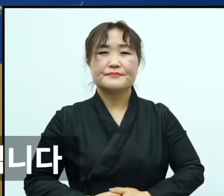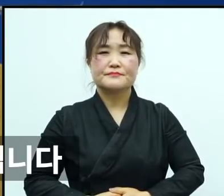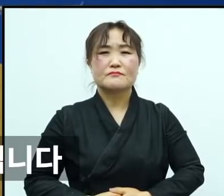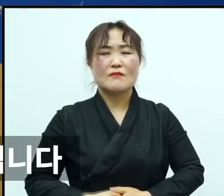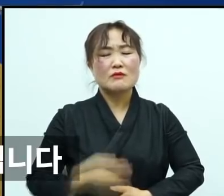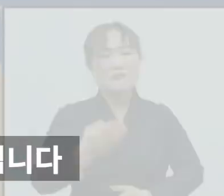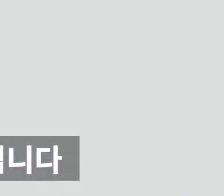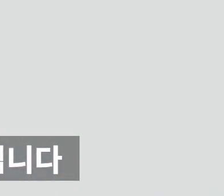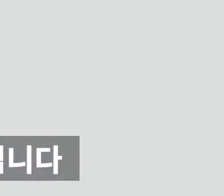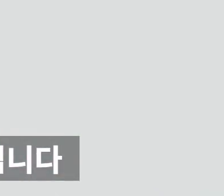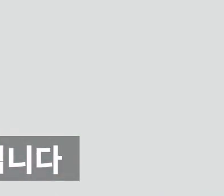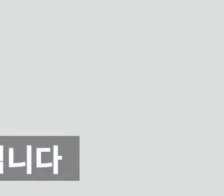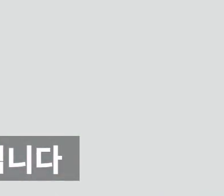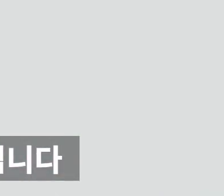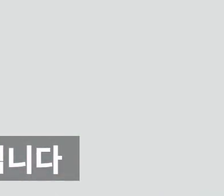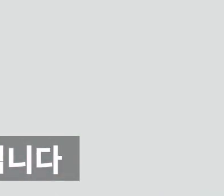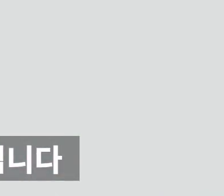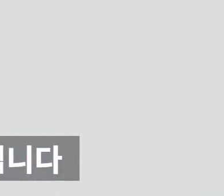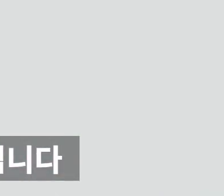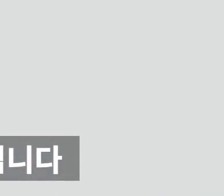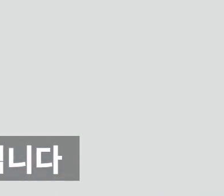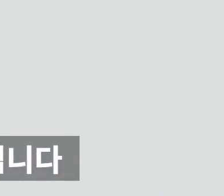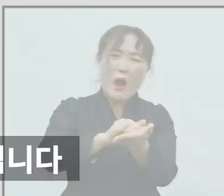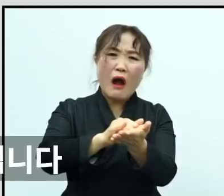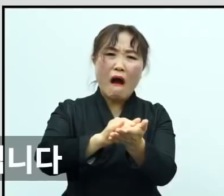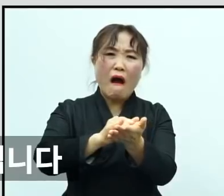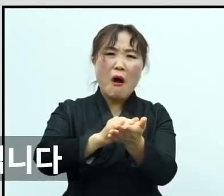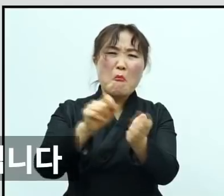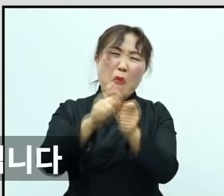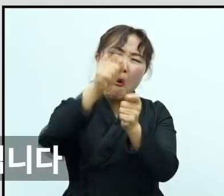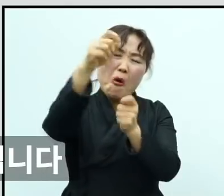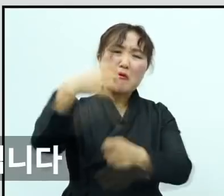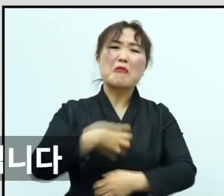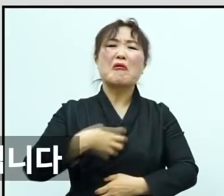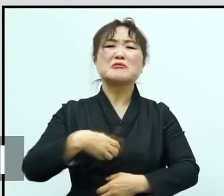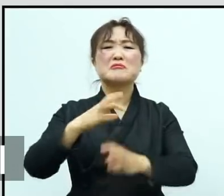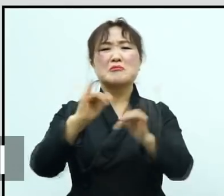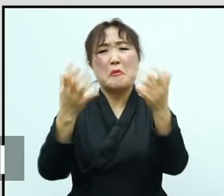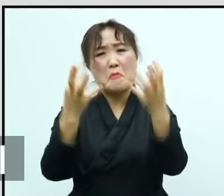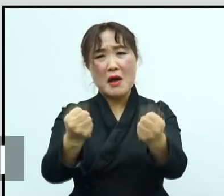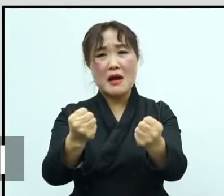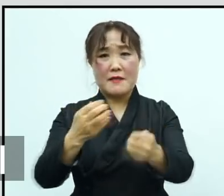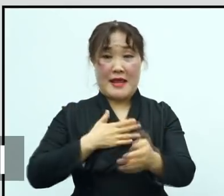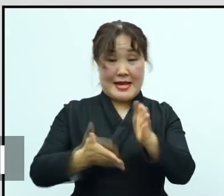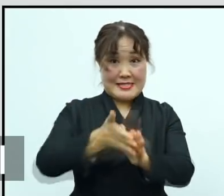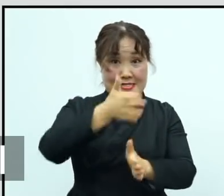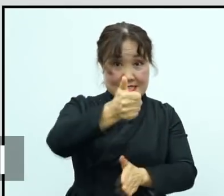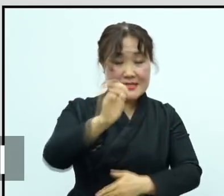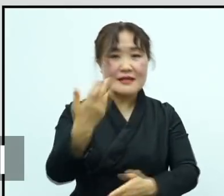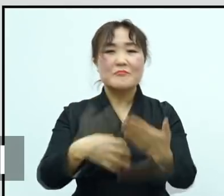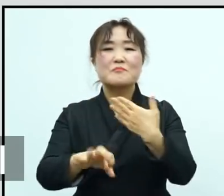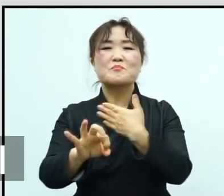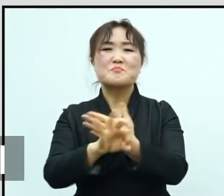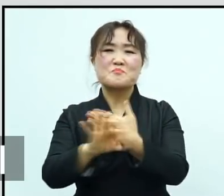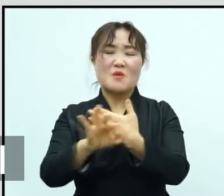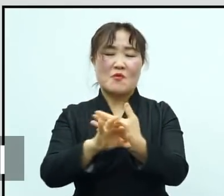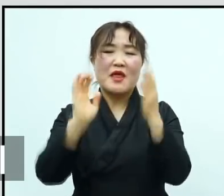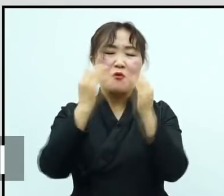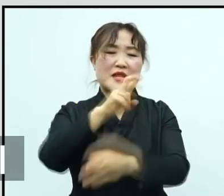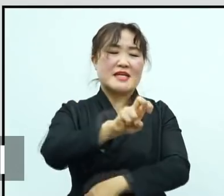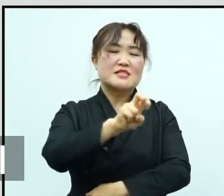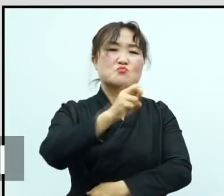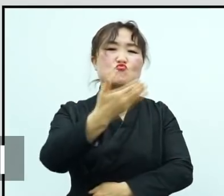그런데 가덕 신공항의 접근성을 걱정하는 시민들이 계십니다. 제가 시장이 되면은 해운대